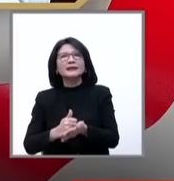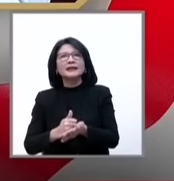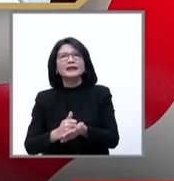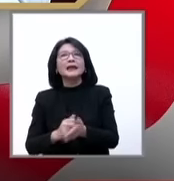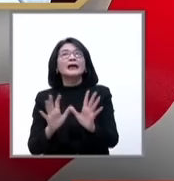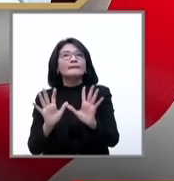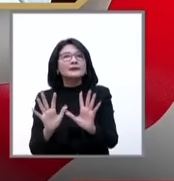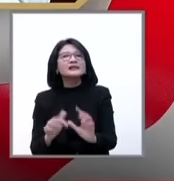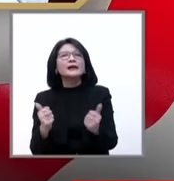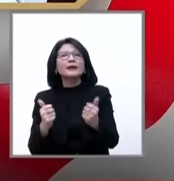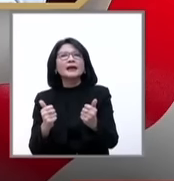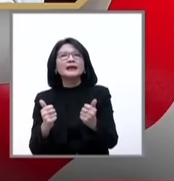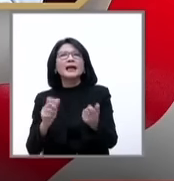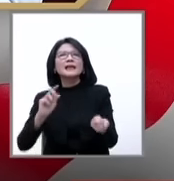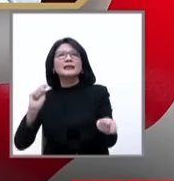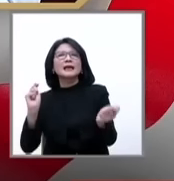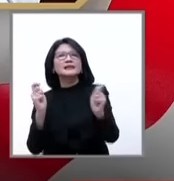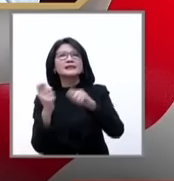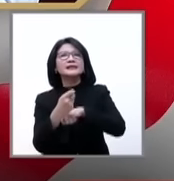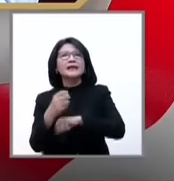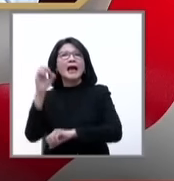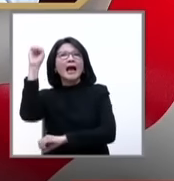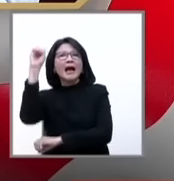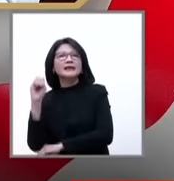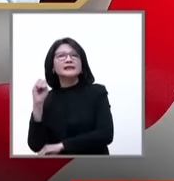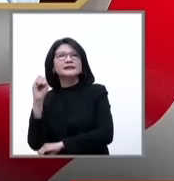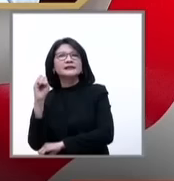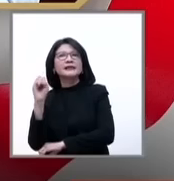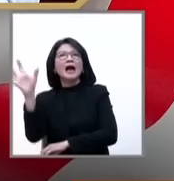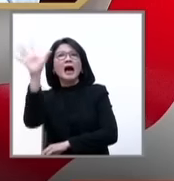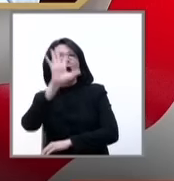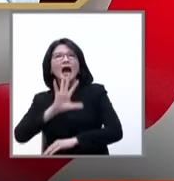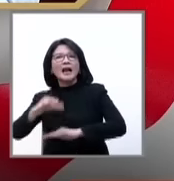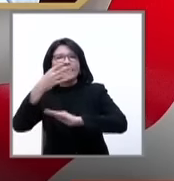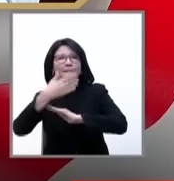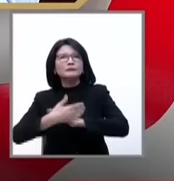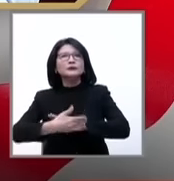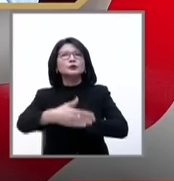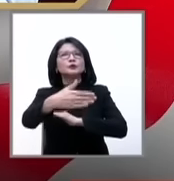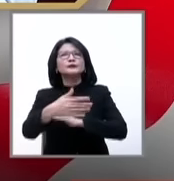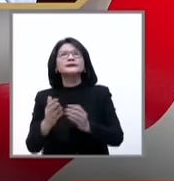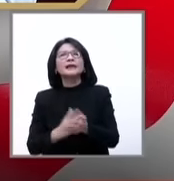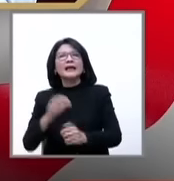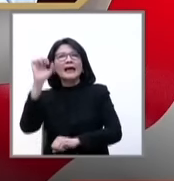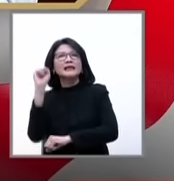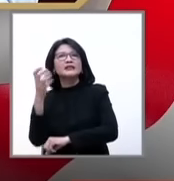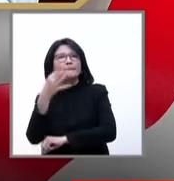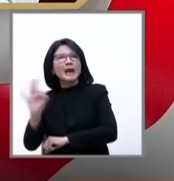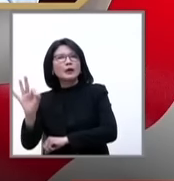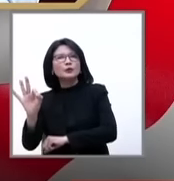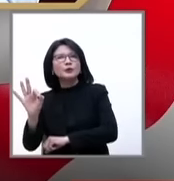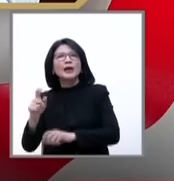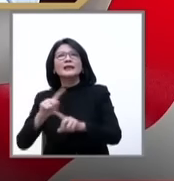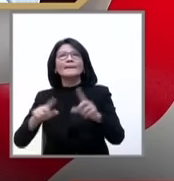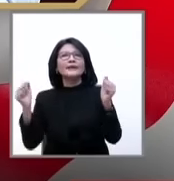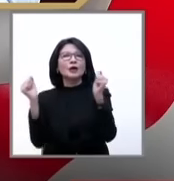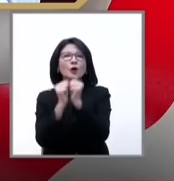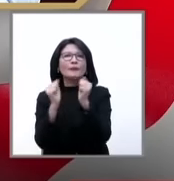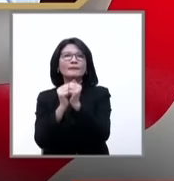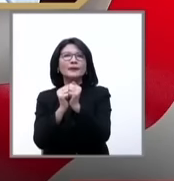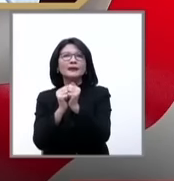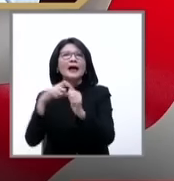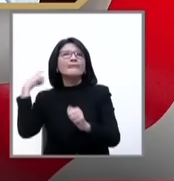salah satu upaya untuk menjatuhkan lawan, begitu Prof. Karim? Atau ini memang menjadi strategi dari paslon tertentu? Ya, saya